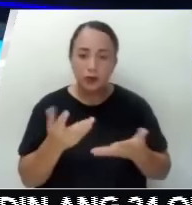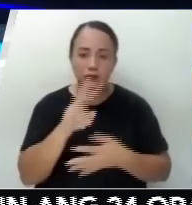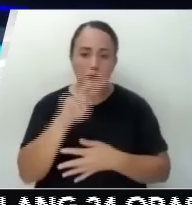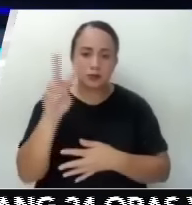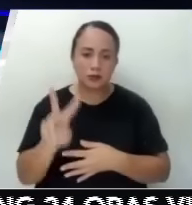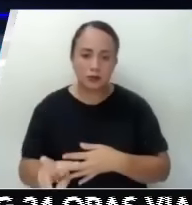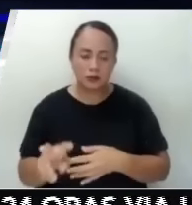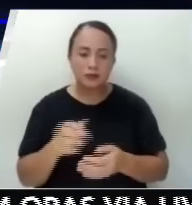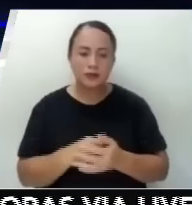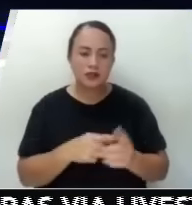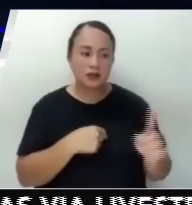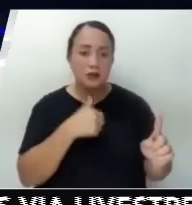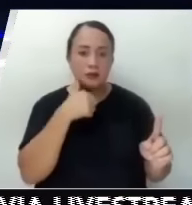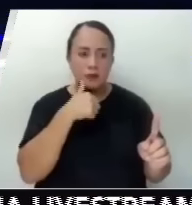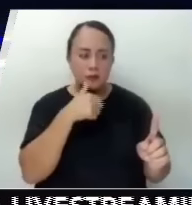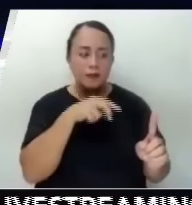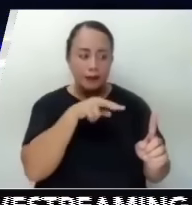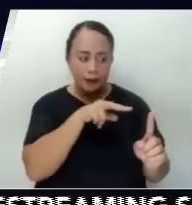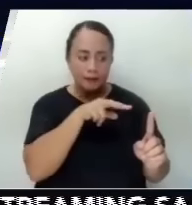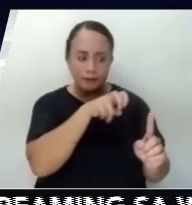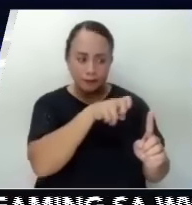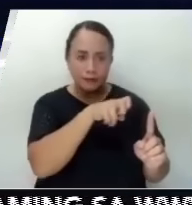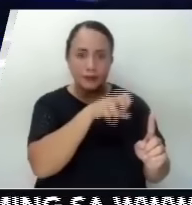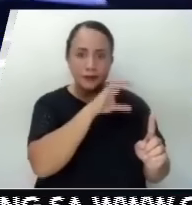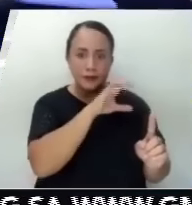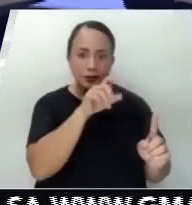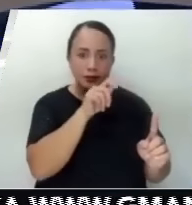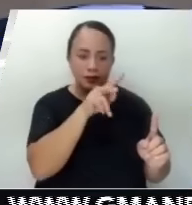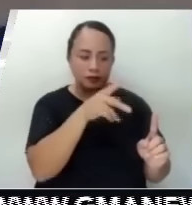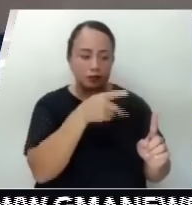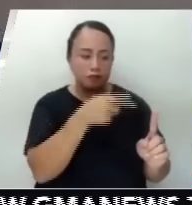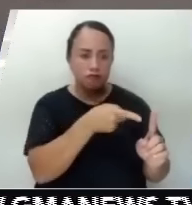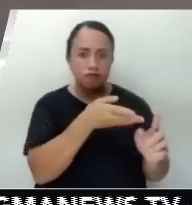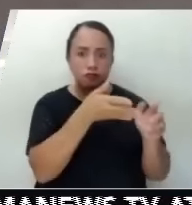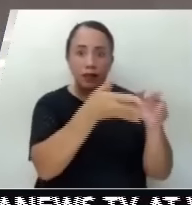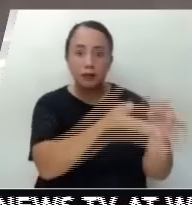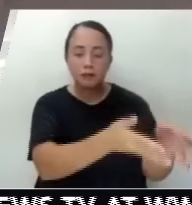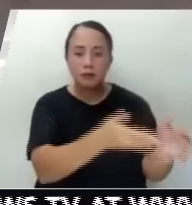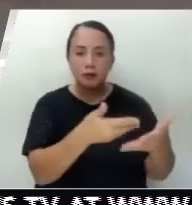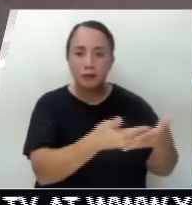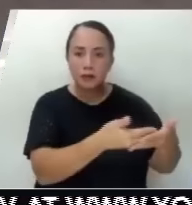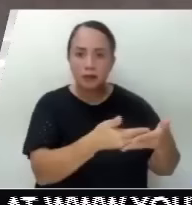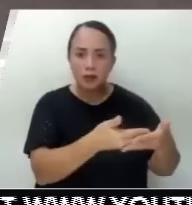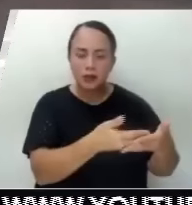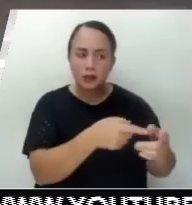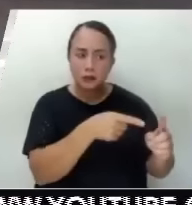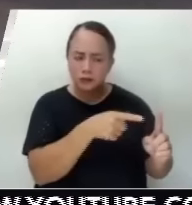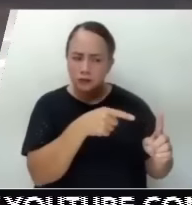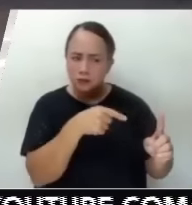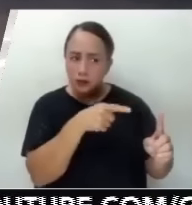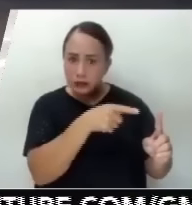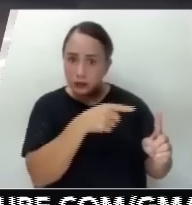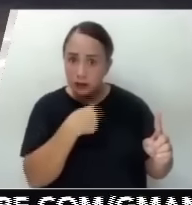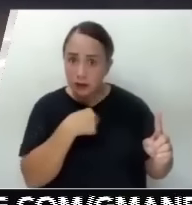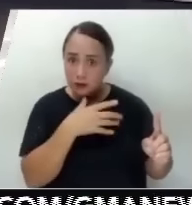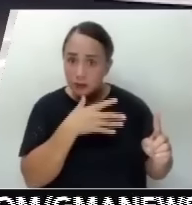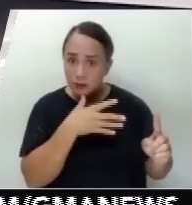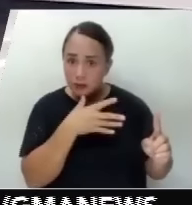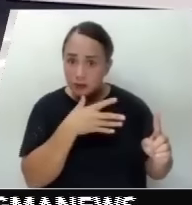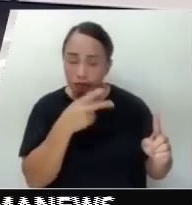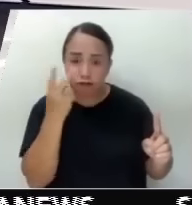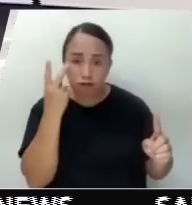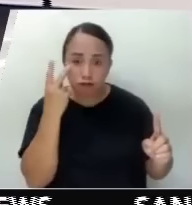babaeng nahulikam ang tinitingnang suspect sa pag-iwan sa sanggol at inaalam kung siya ang ina ng bata. Nakatutok si Bea